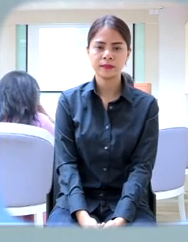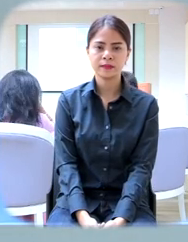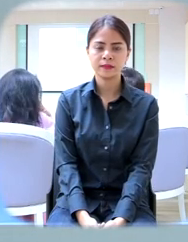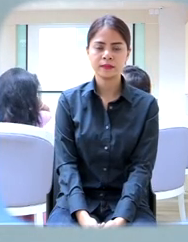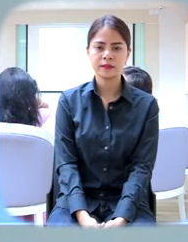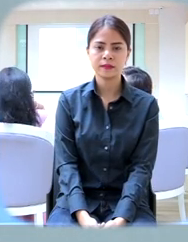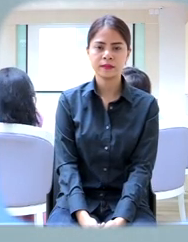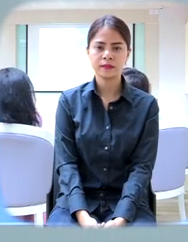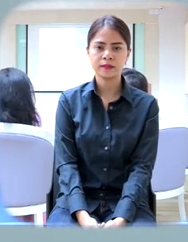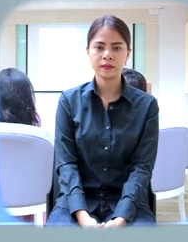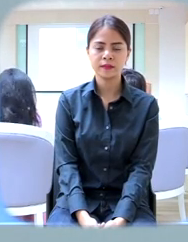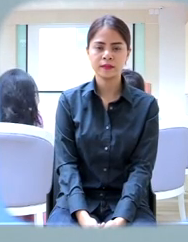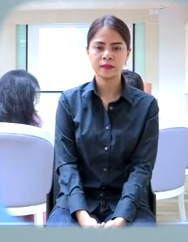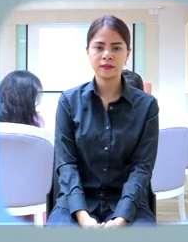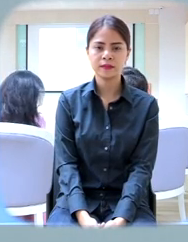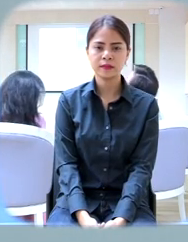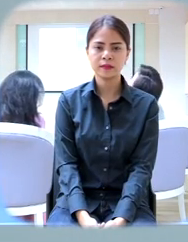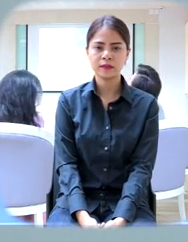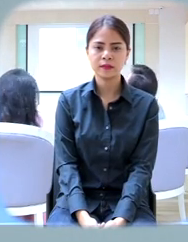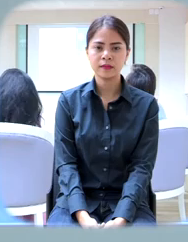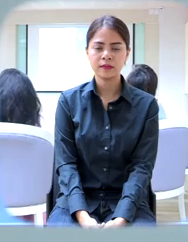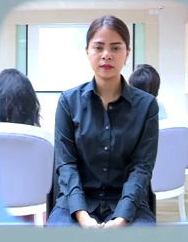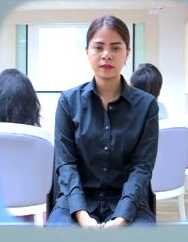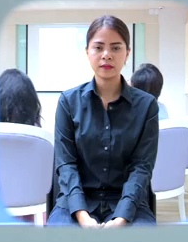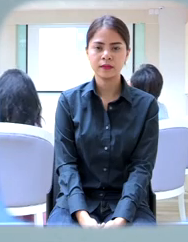have passed a PhD at